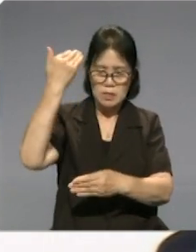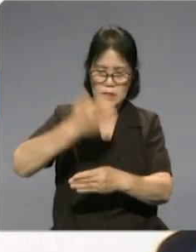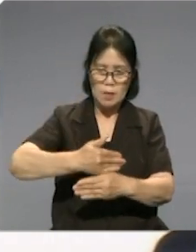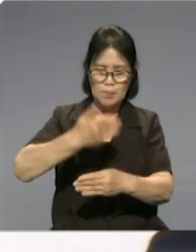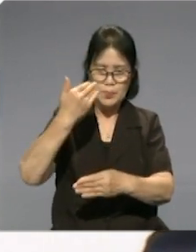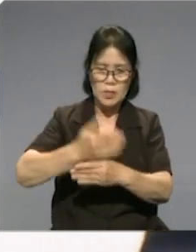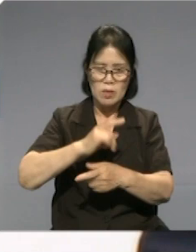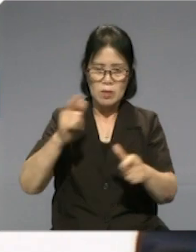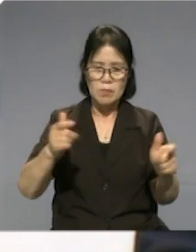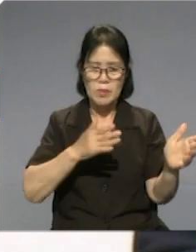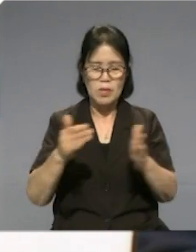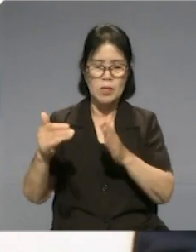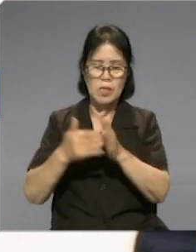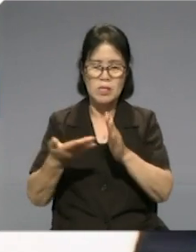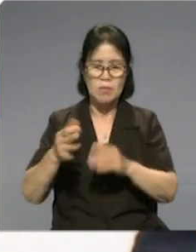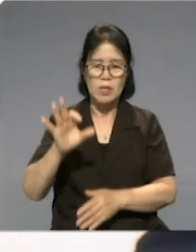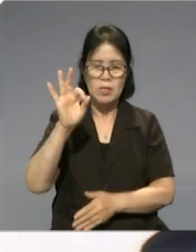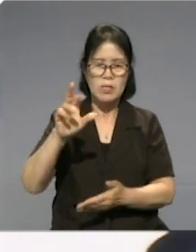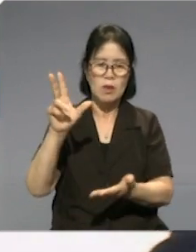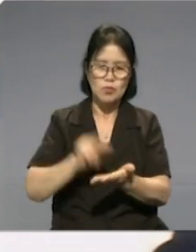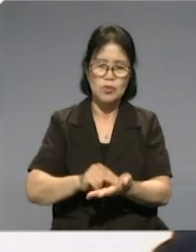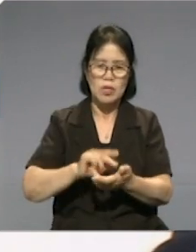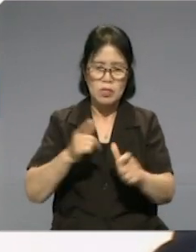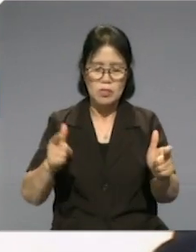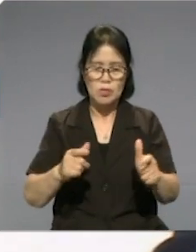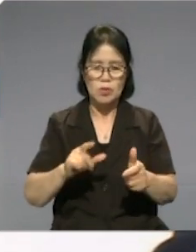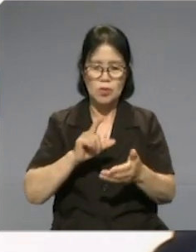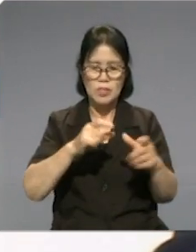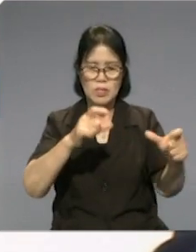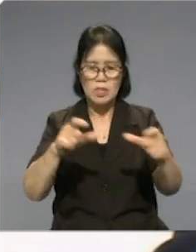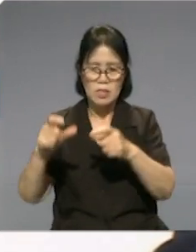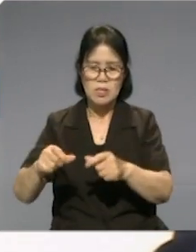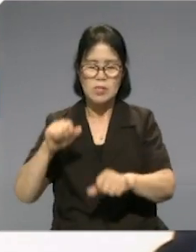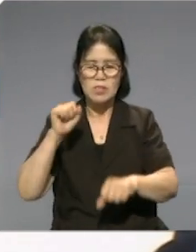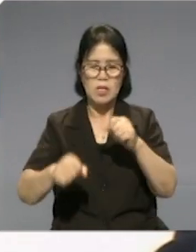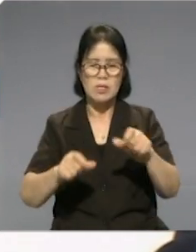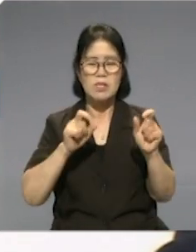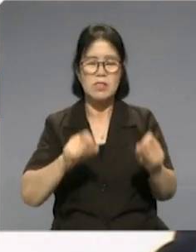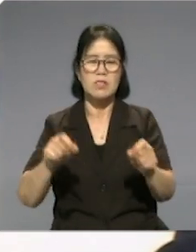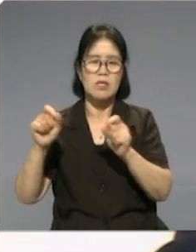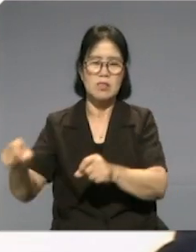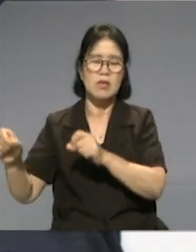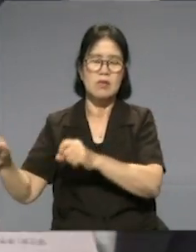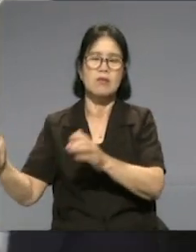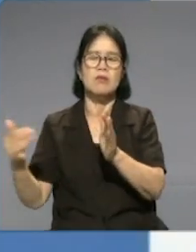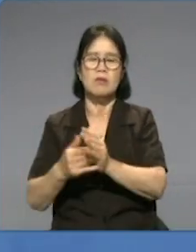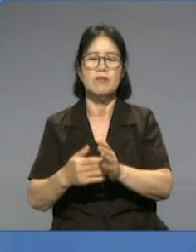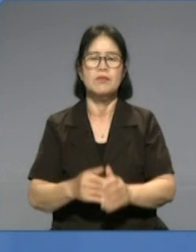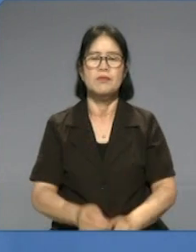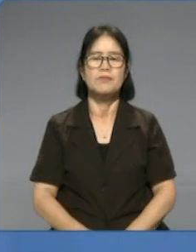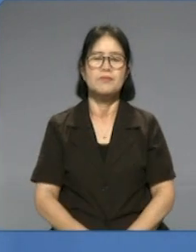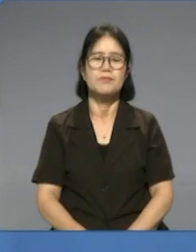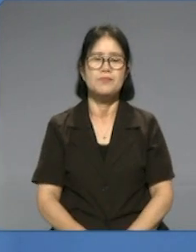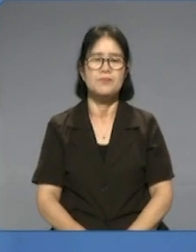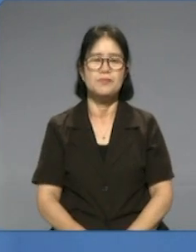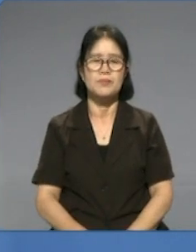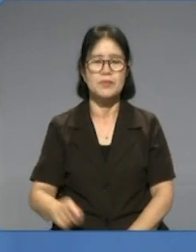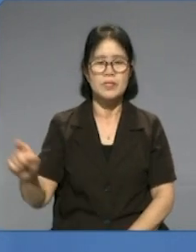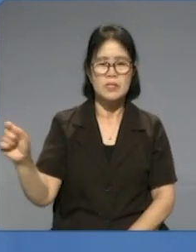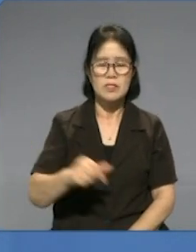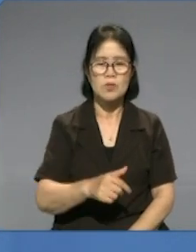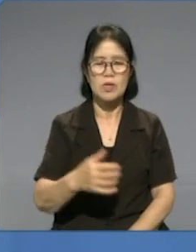가이드라인을 마련했지만 예산 문제 등으로 지자체에서 시행이 지체되었다는 지적.